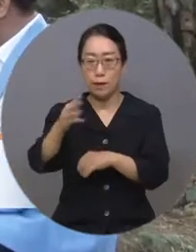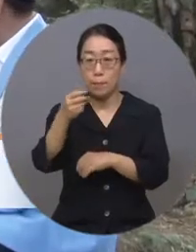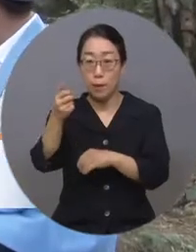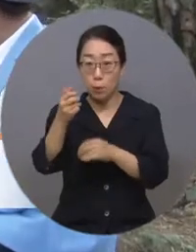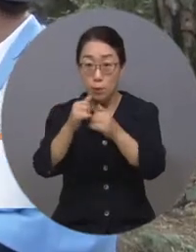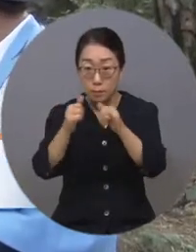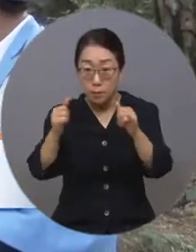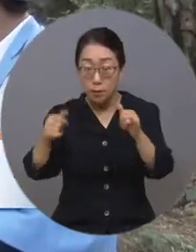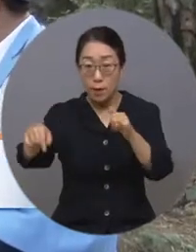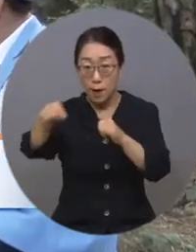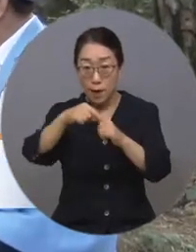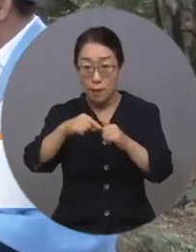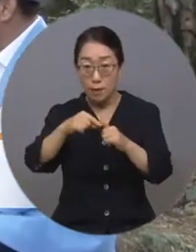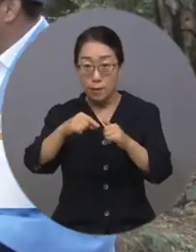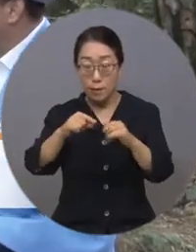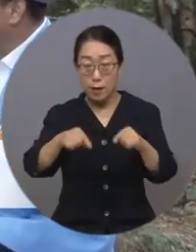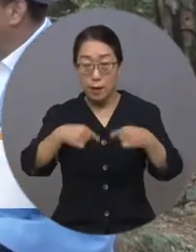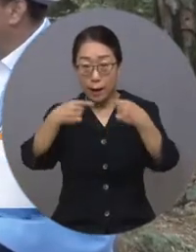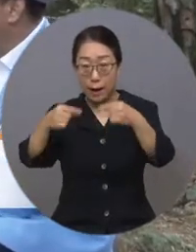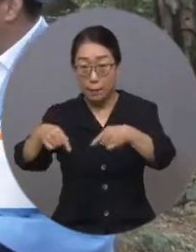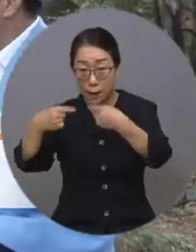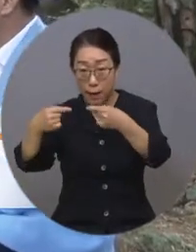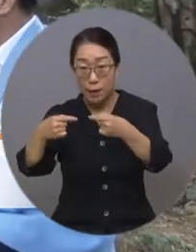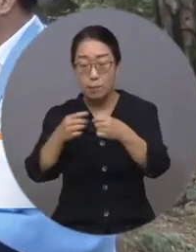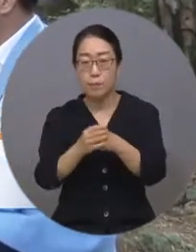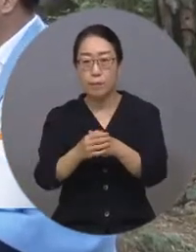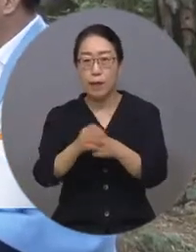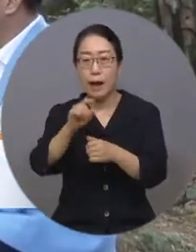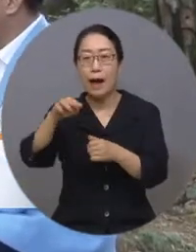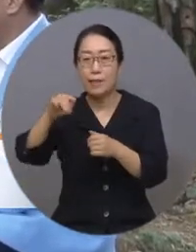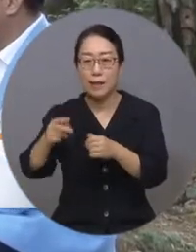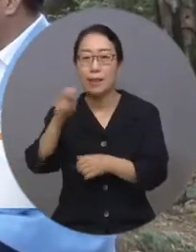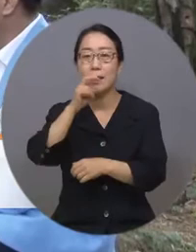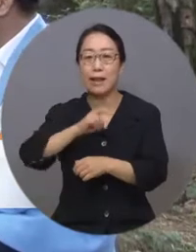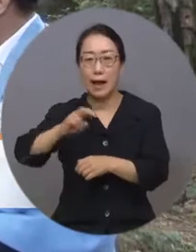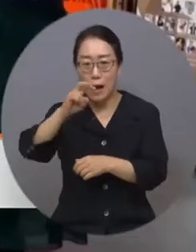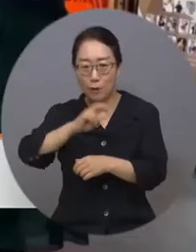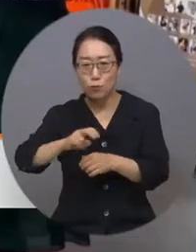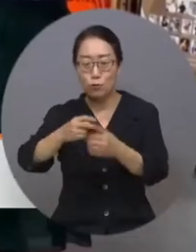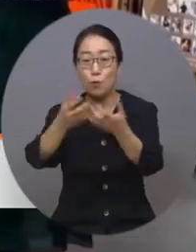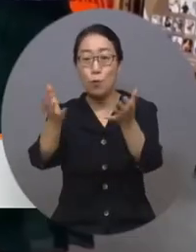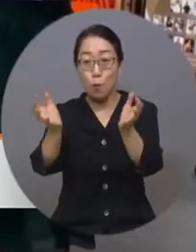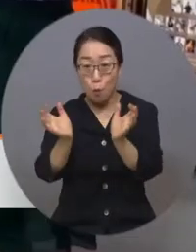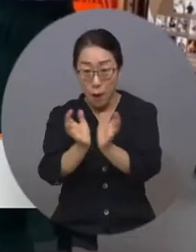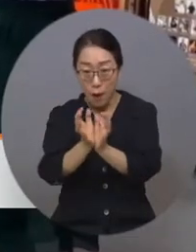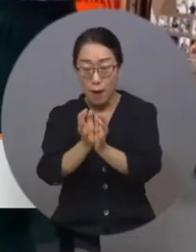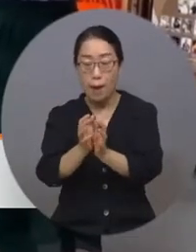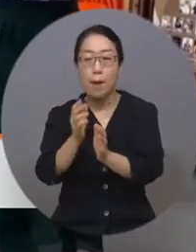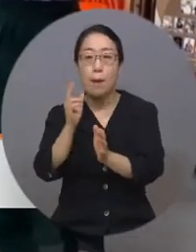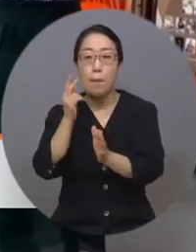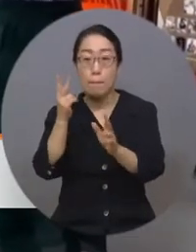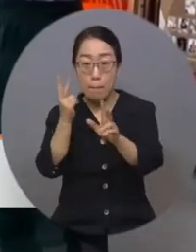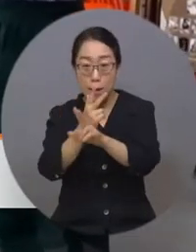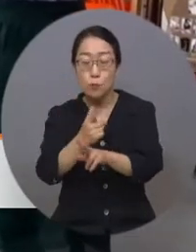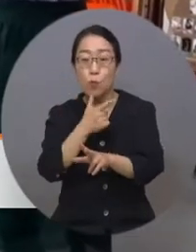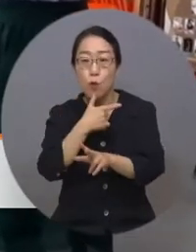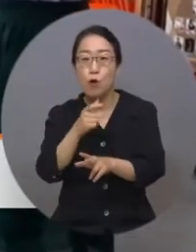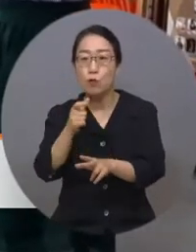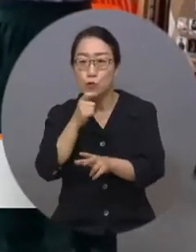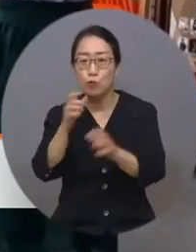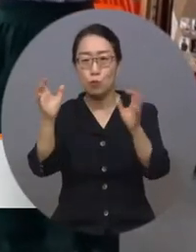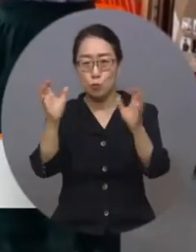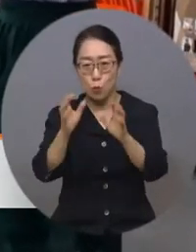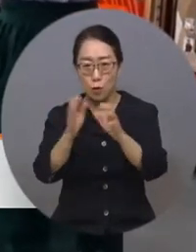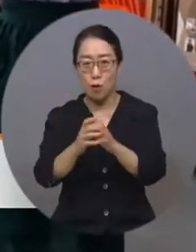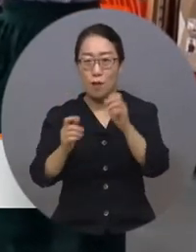350명의 소상공인이 가입되어 있는 모임회는 아산 가수 동호회를 지원하며 매주 월요일과 수요일에 모여